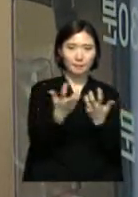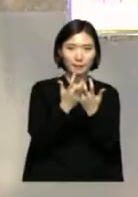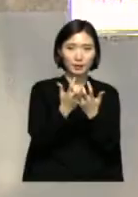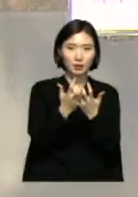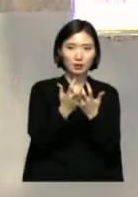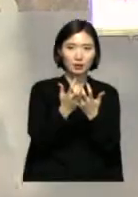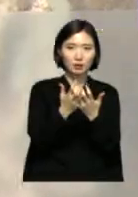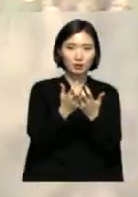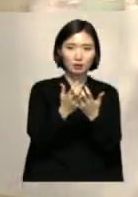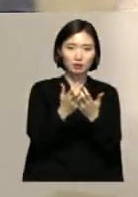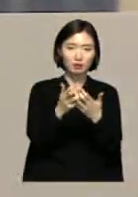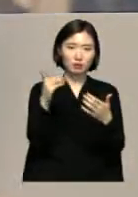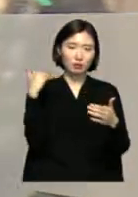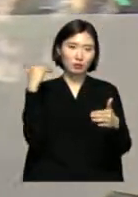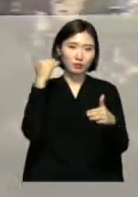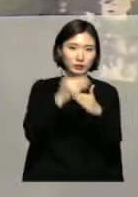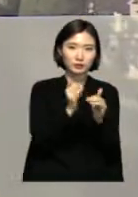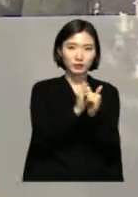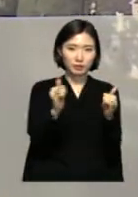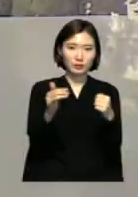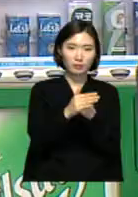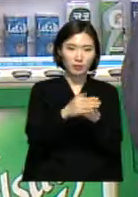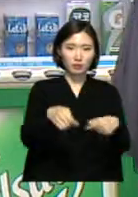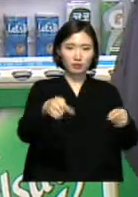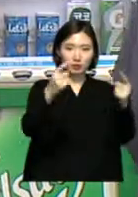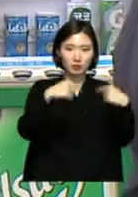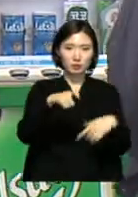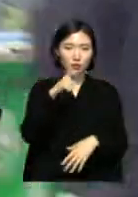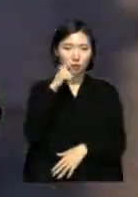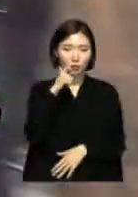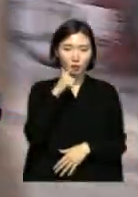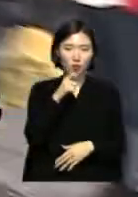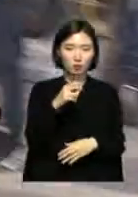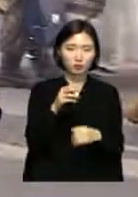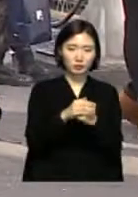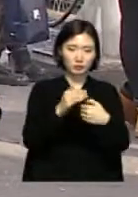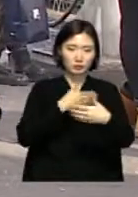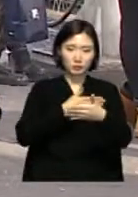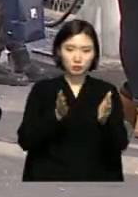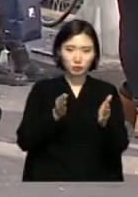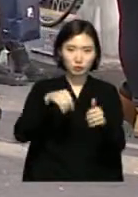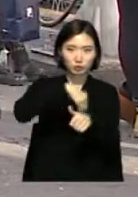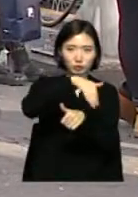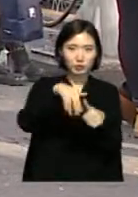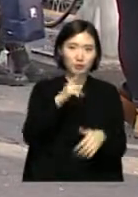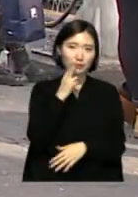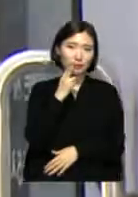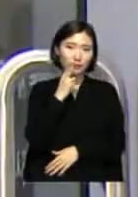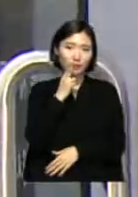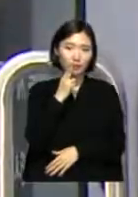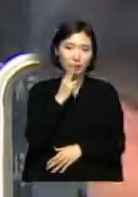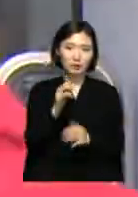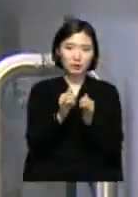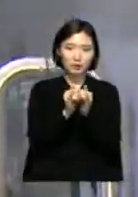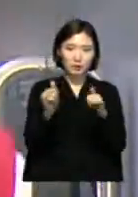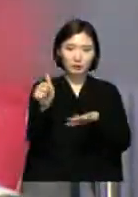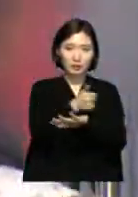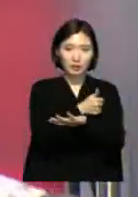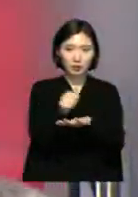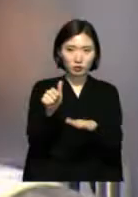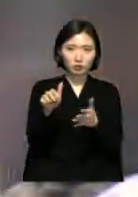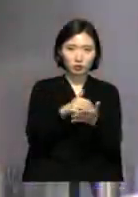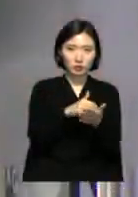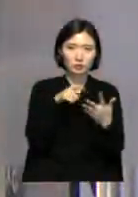상태. 넘쳐나는 사람들로 인해 들어오지 못하고 부스 주변에서 담배를 피우고 있는 겁니다. 유동인구를 감안하지